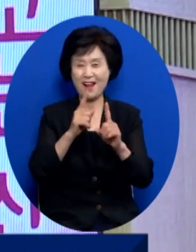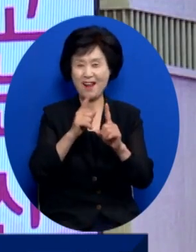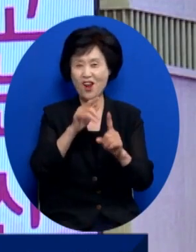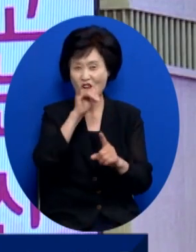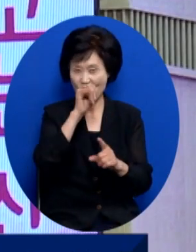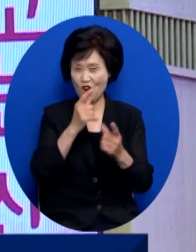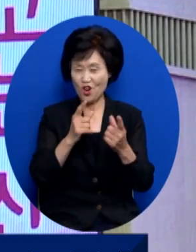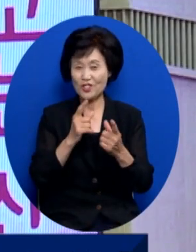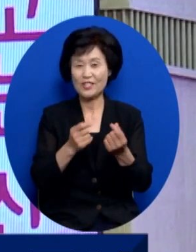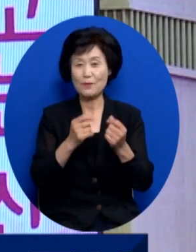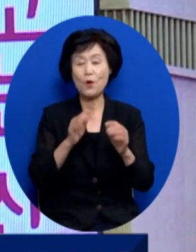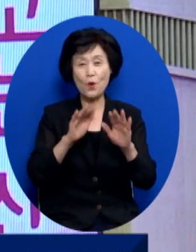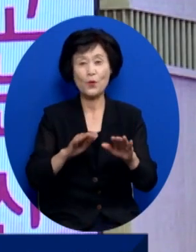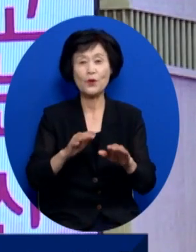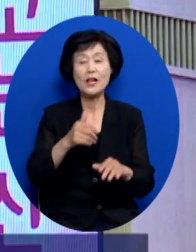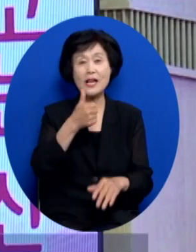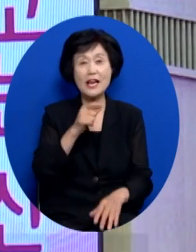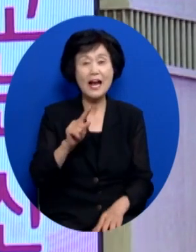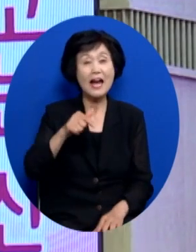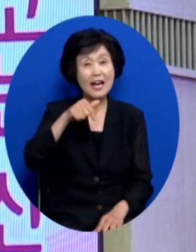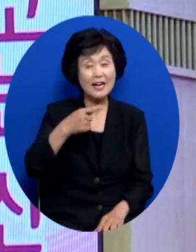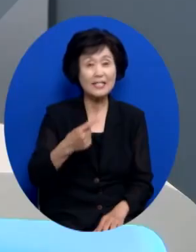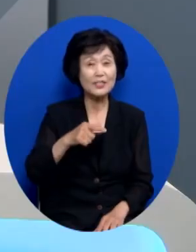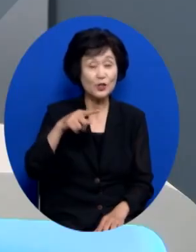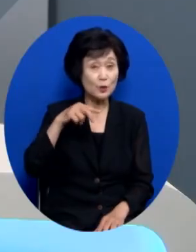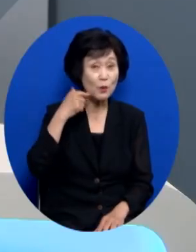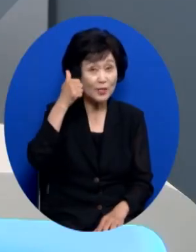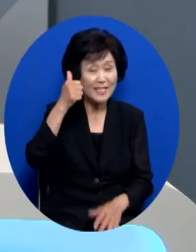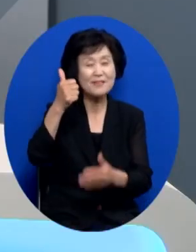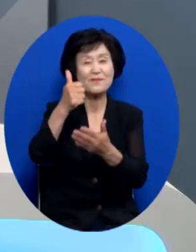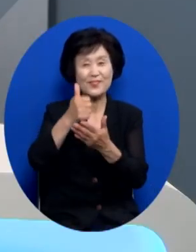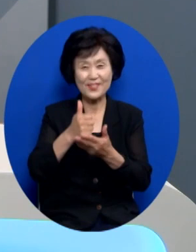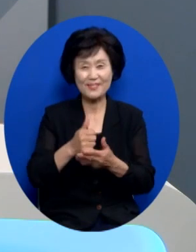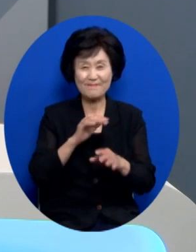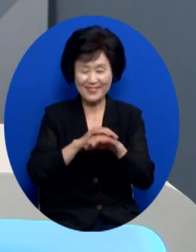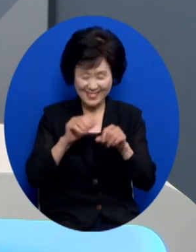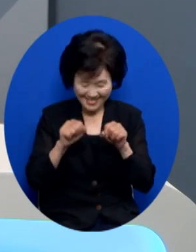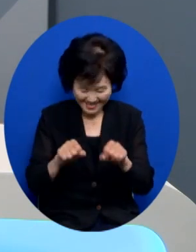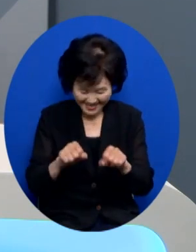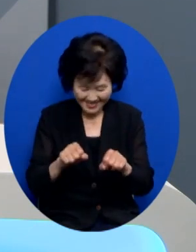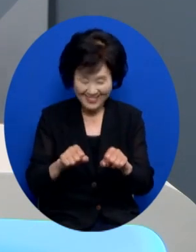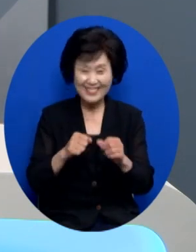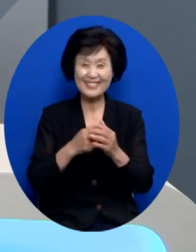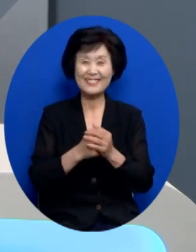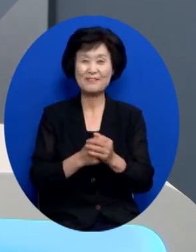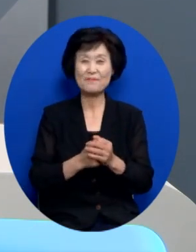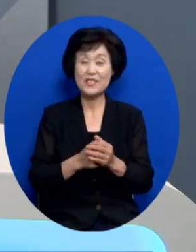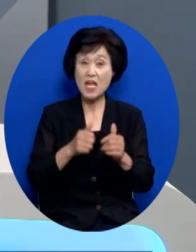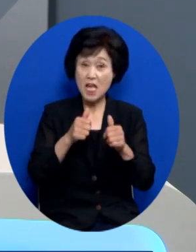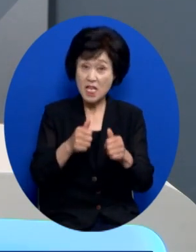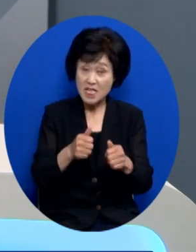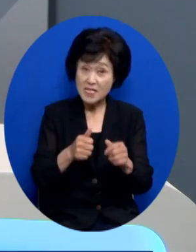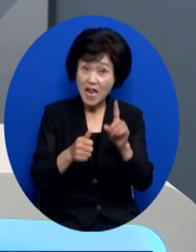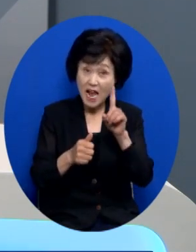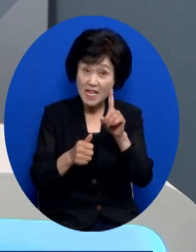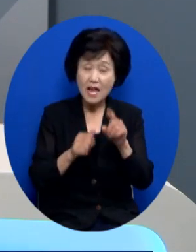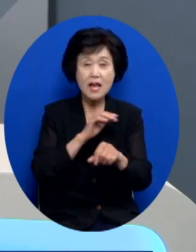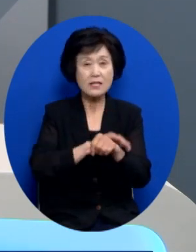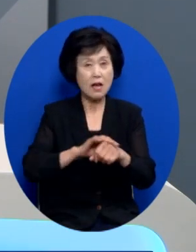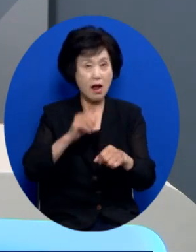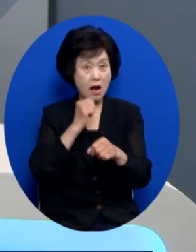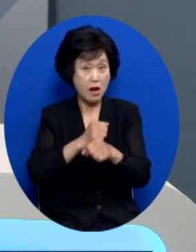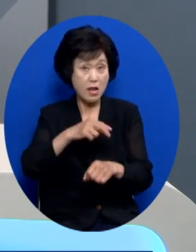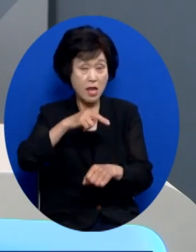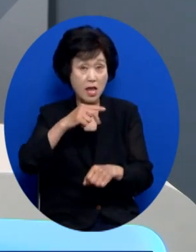인사의 가치와 소중함에 대해 이야기 나눠봅니다. 목사님 안녕하세요. 안녕하십니까. 인사만 잘해도 먹고는 산다.